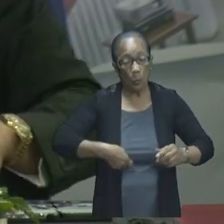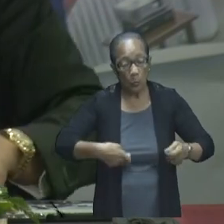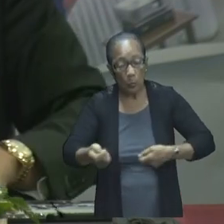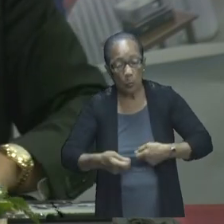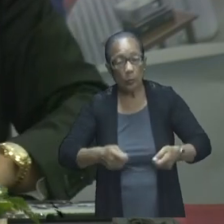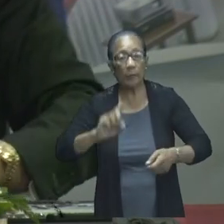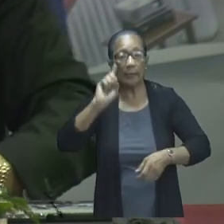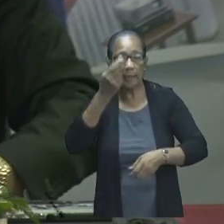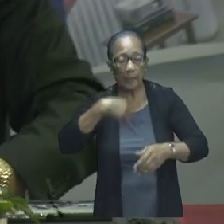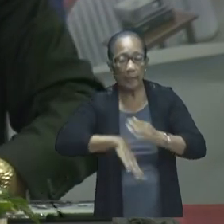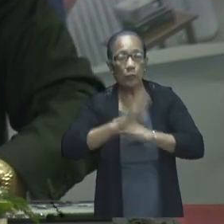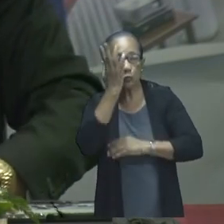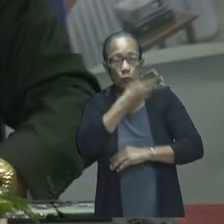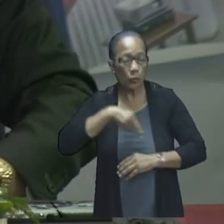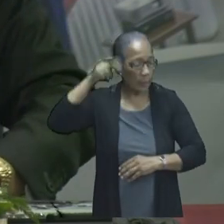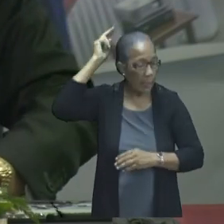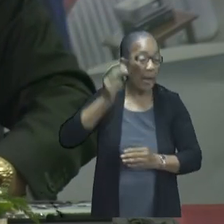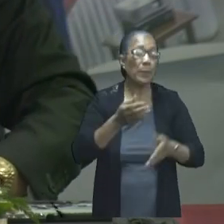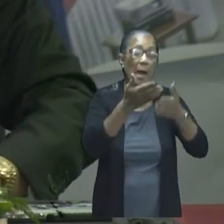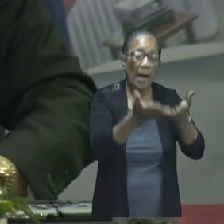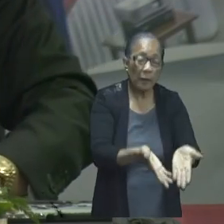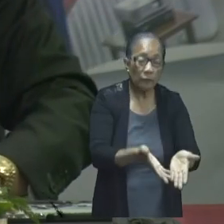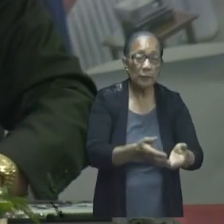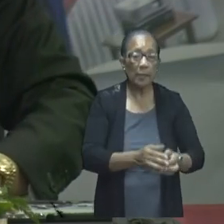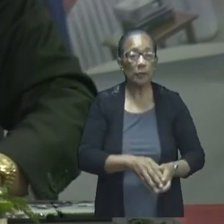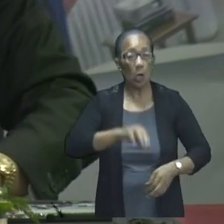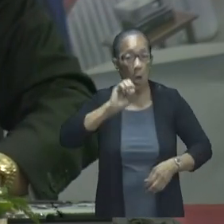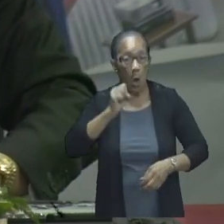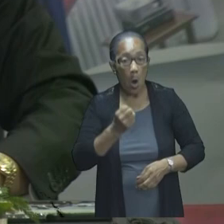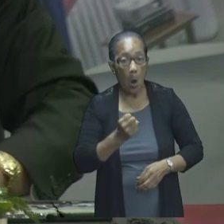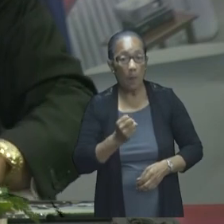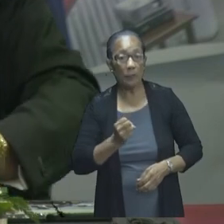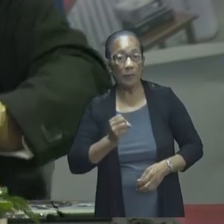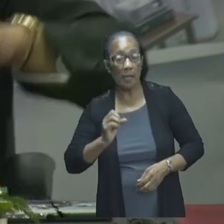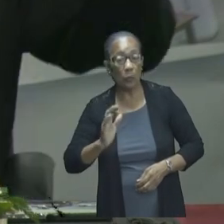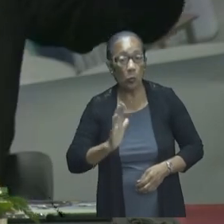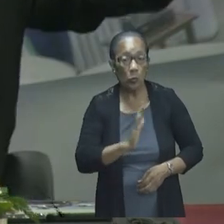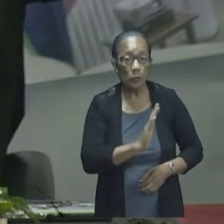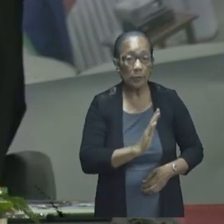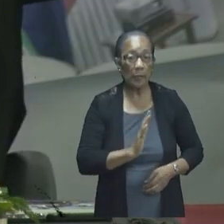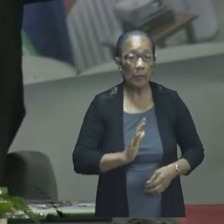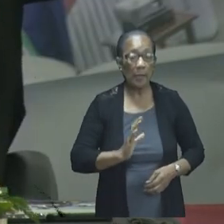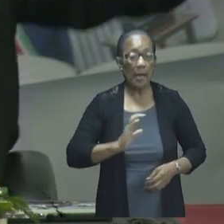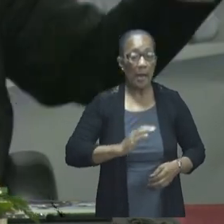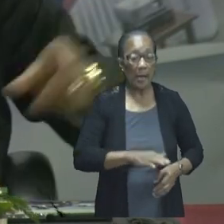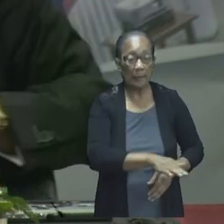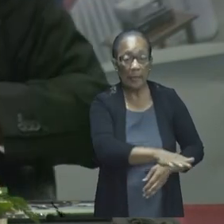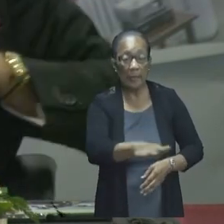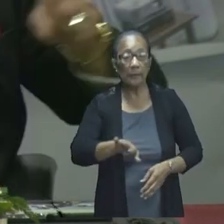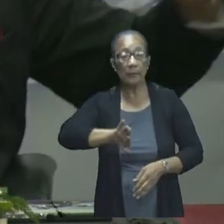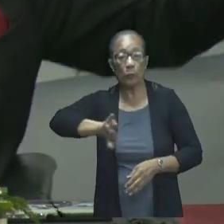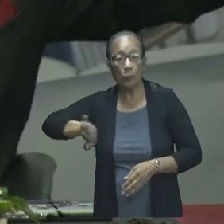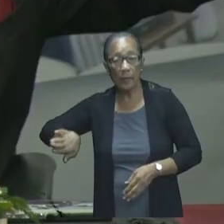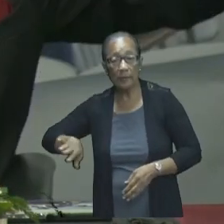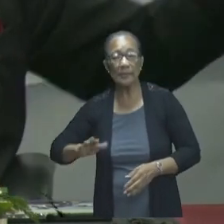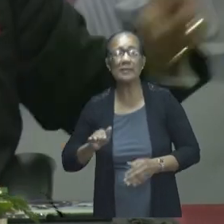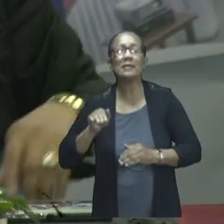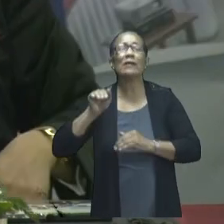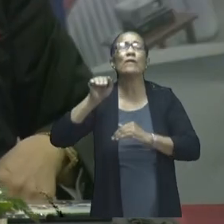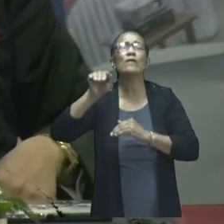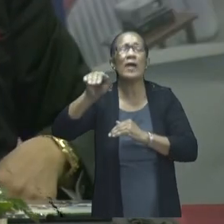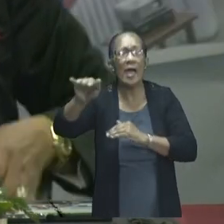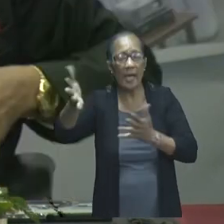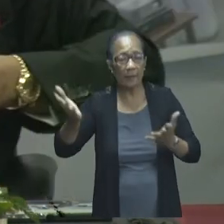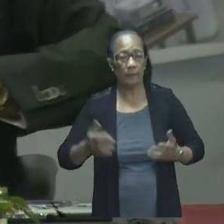suriname afzetten wat oostelijke kan atlantische oceaan en westelijk kan stille oceaan is toch ver voor hem